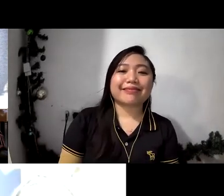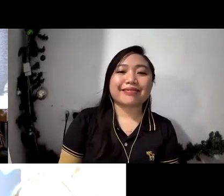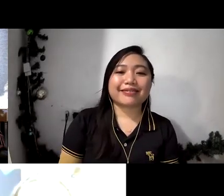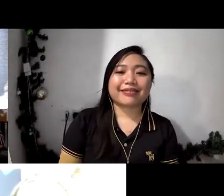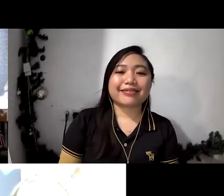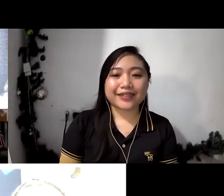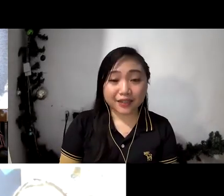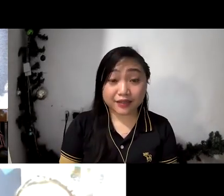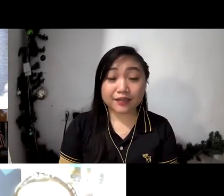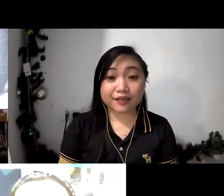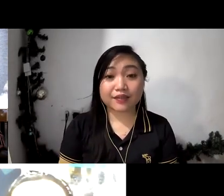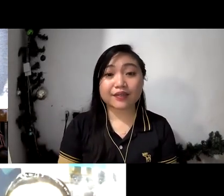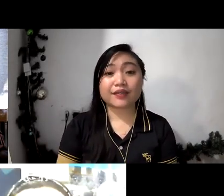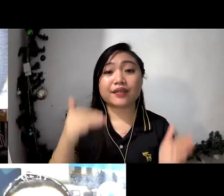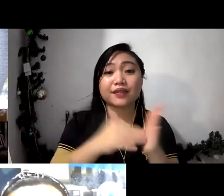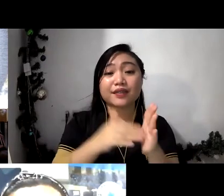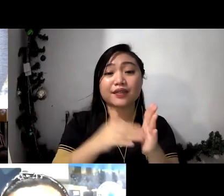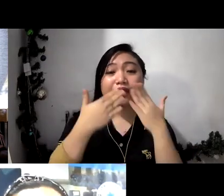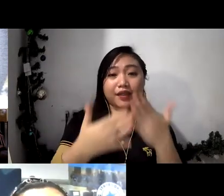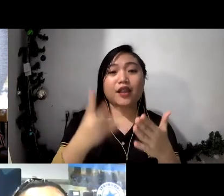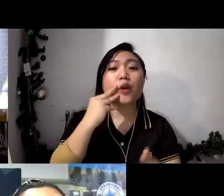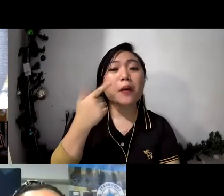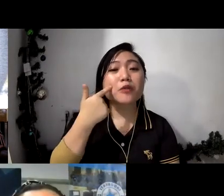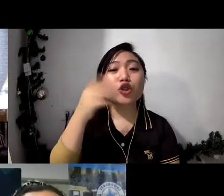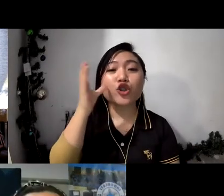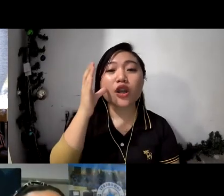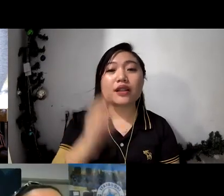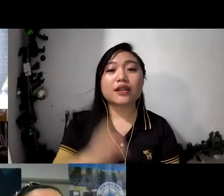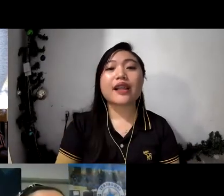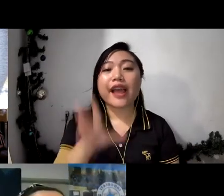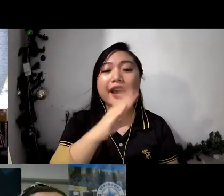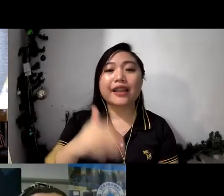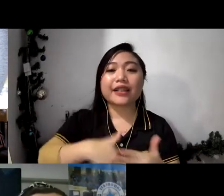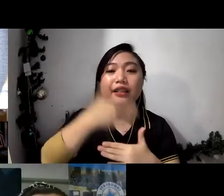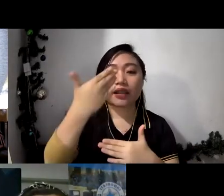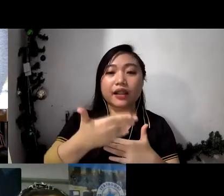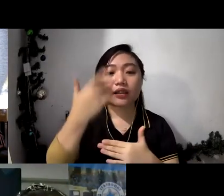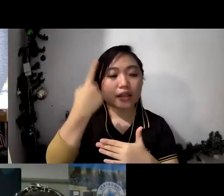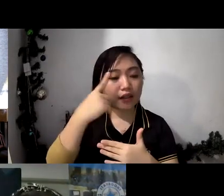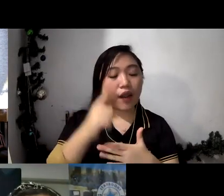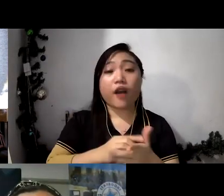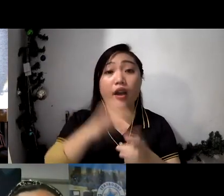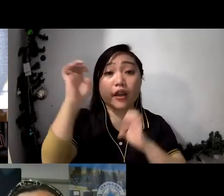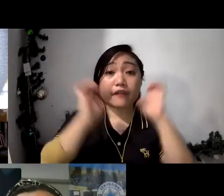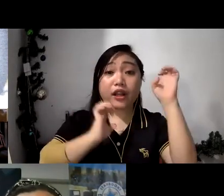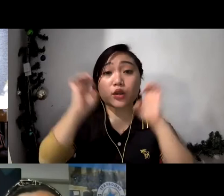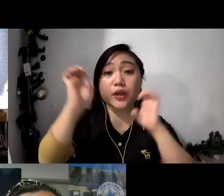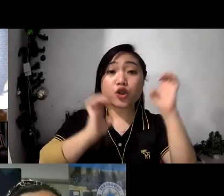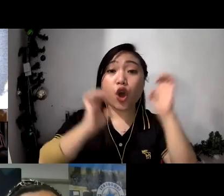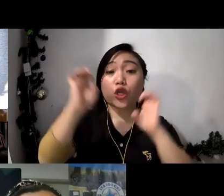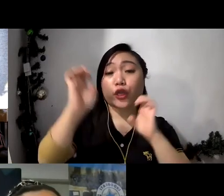Okay, so again, thank you so much, Ma'am Gichelle. And next, ito na po yung ating